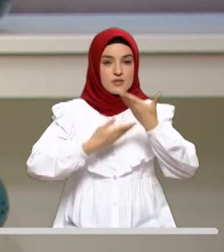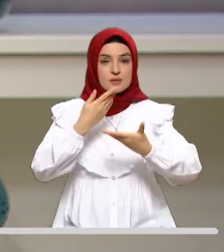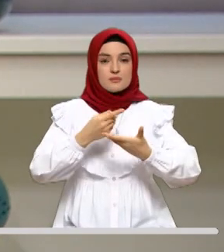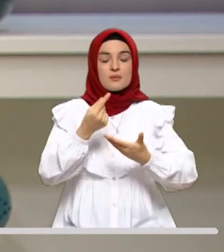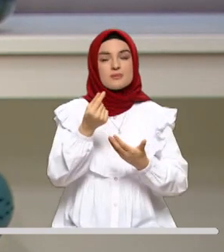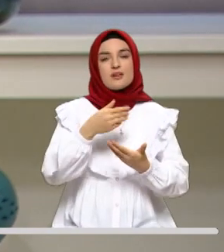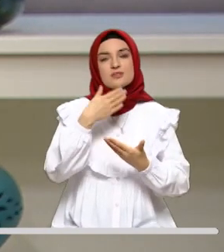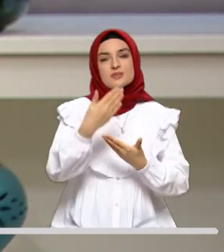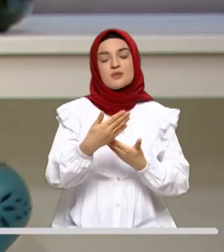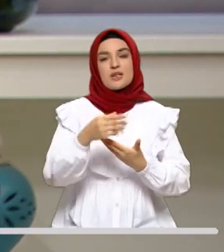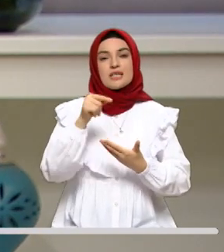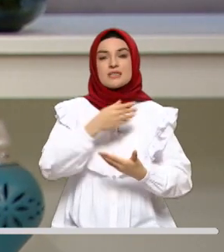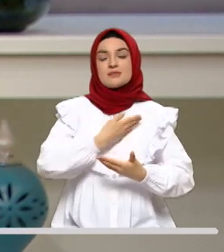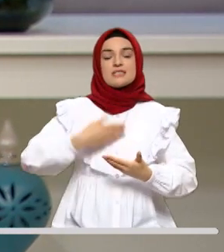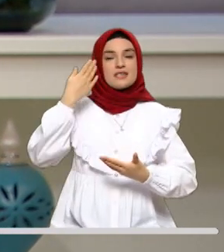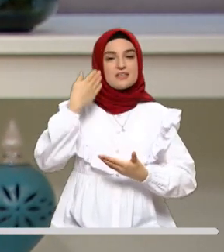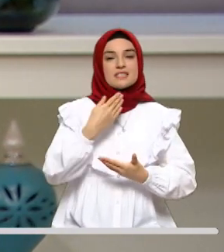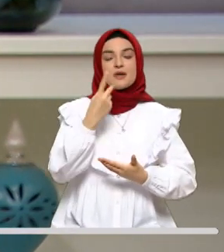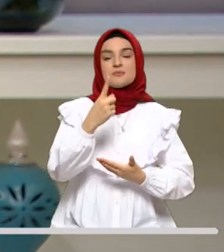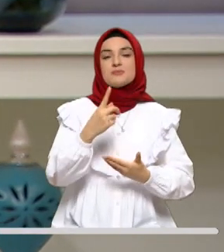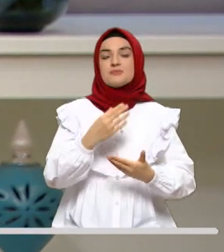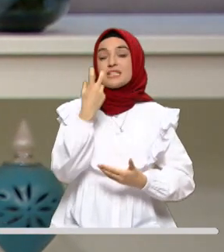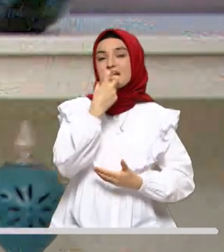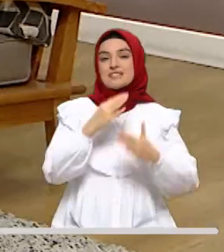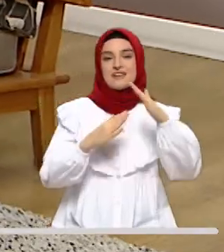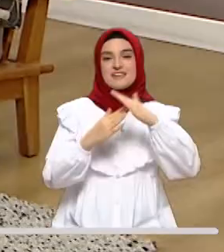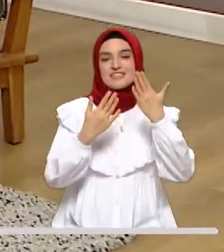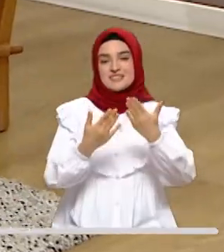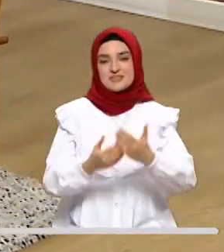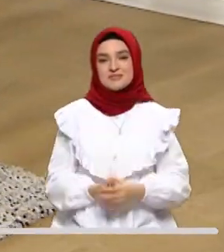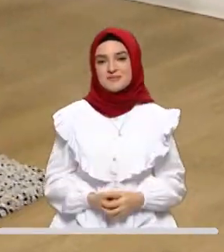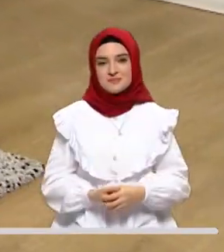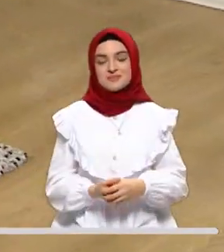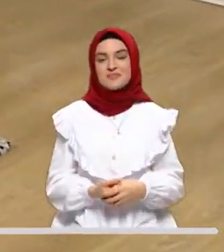birazdan ama şimdi sevgili izleyenler güzel bir eser arası efendim.